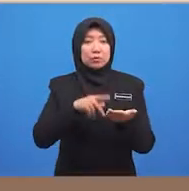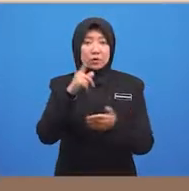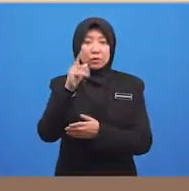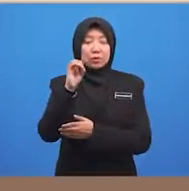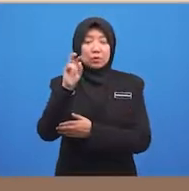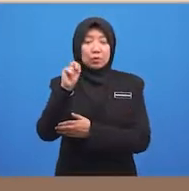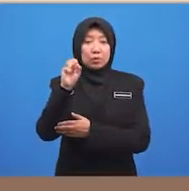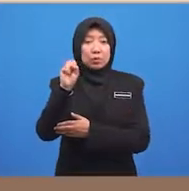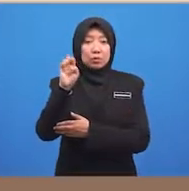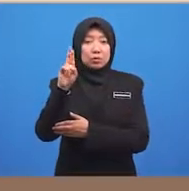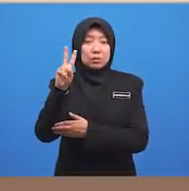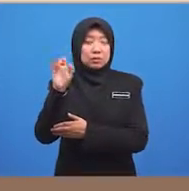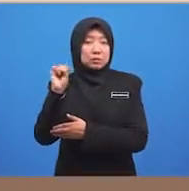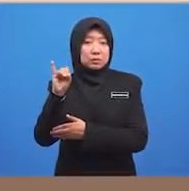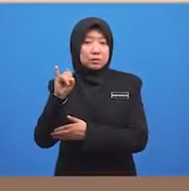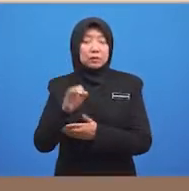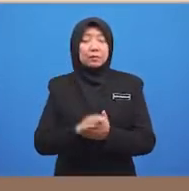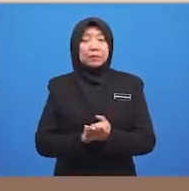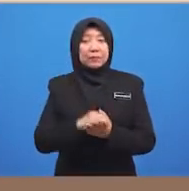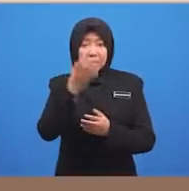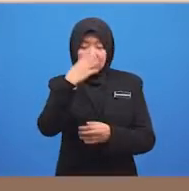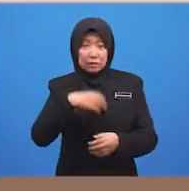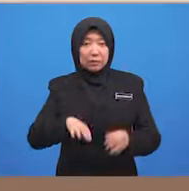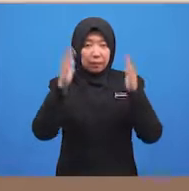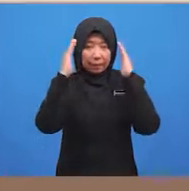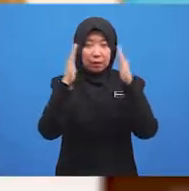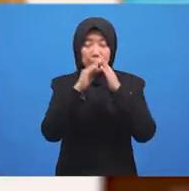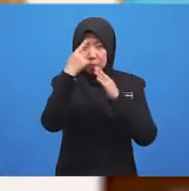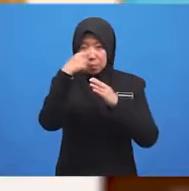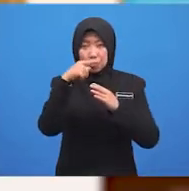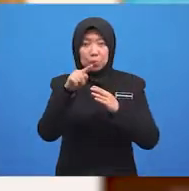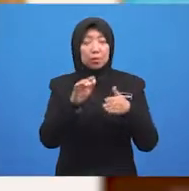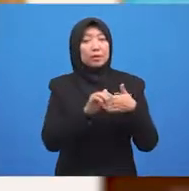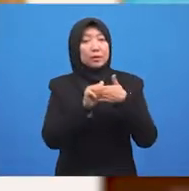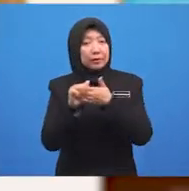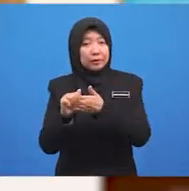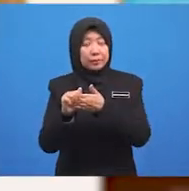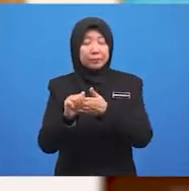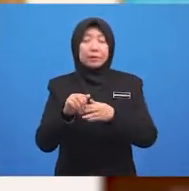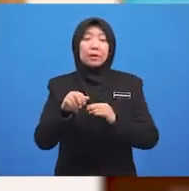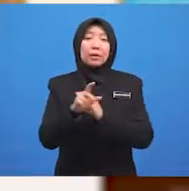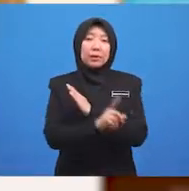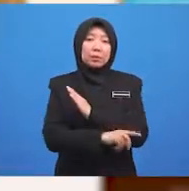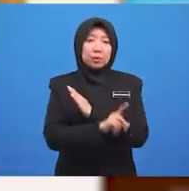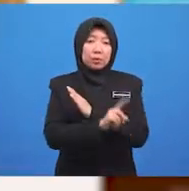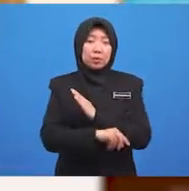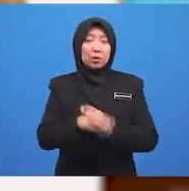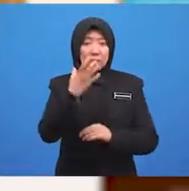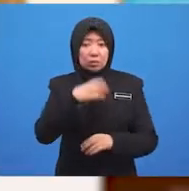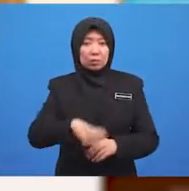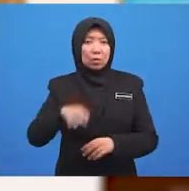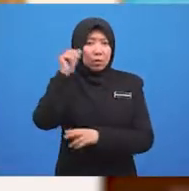Konservasi Gajah Kebangsaan Kuala Gandah, Pahang untuk mengiringi seekor gajah liar yang